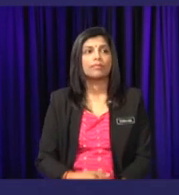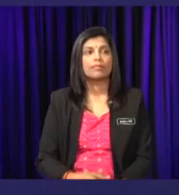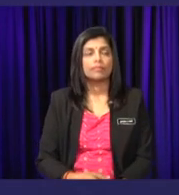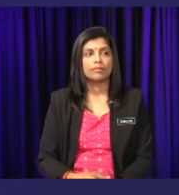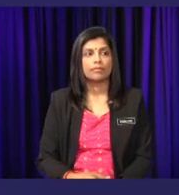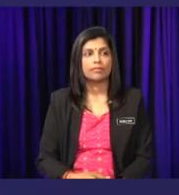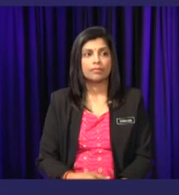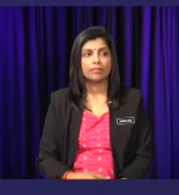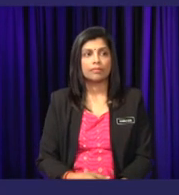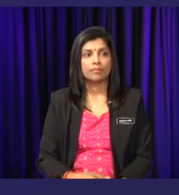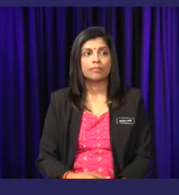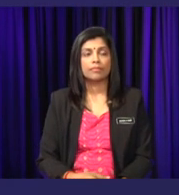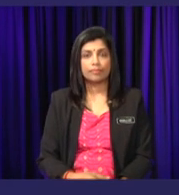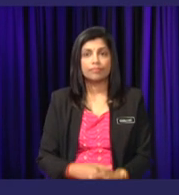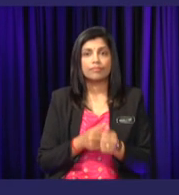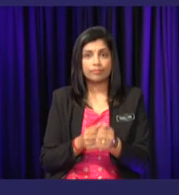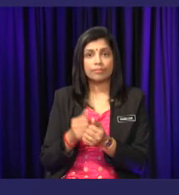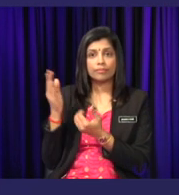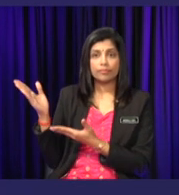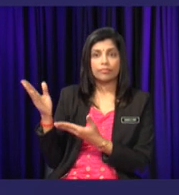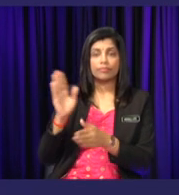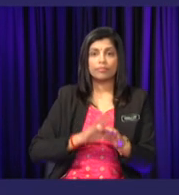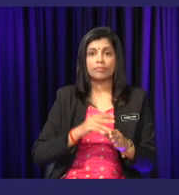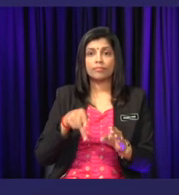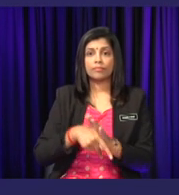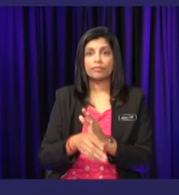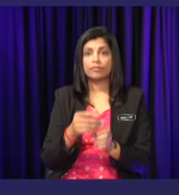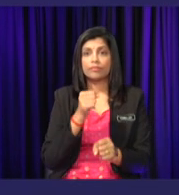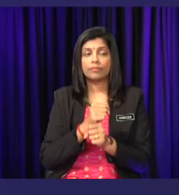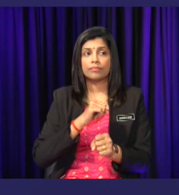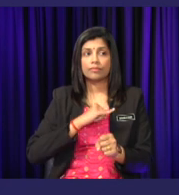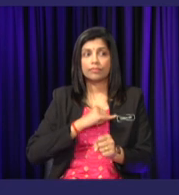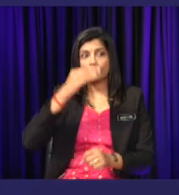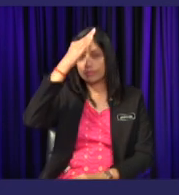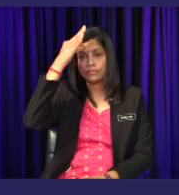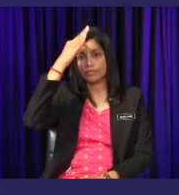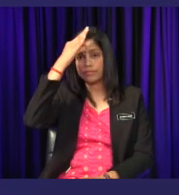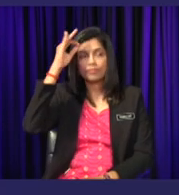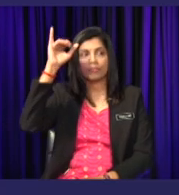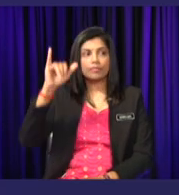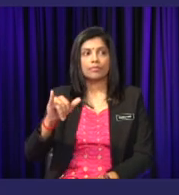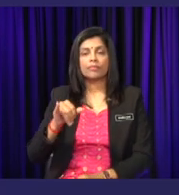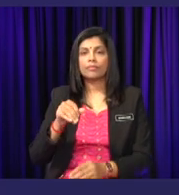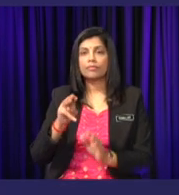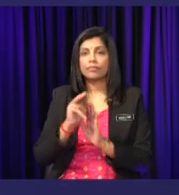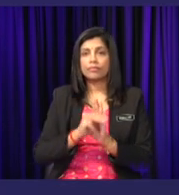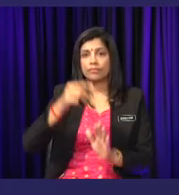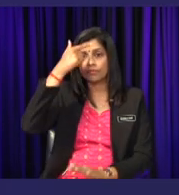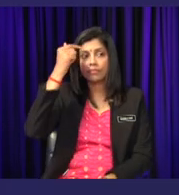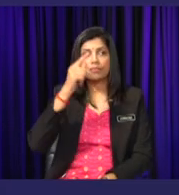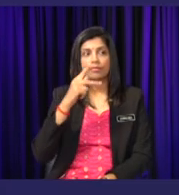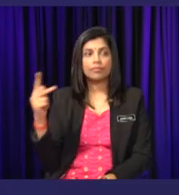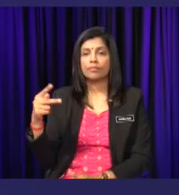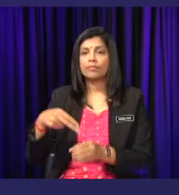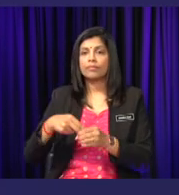ayatnya faktu-waktu yang menyebabkan penghasilan tenaga daripada sumber alam terjajah adalah disebabkan